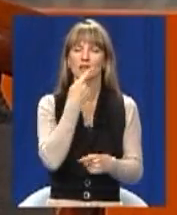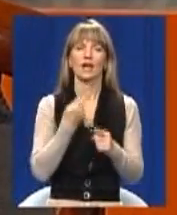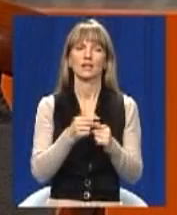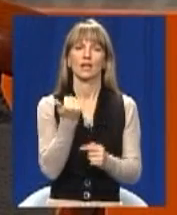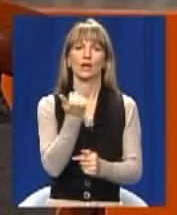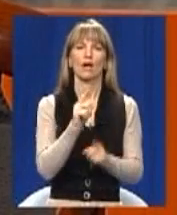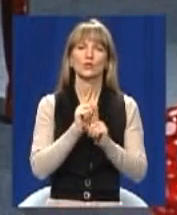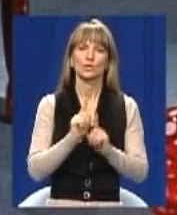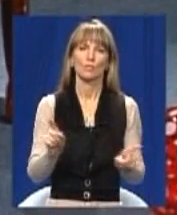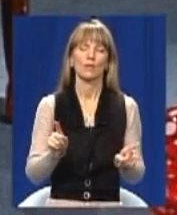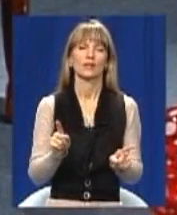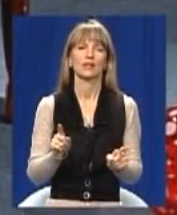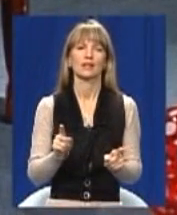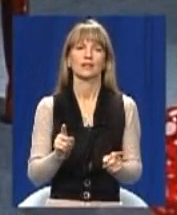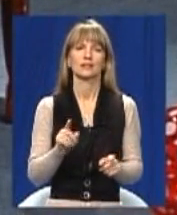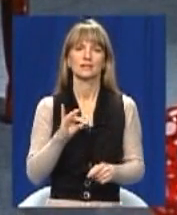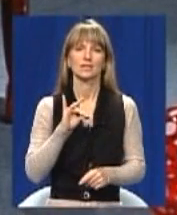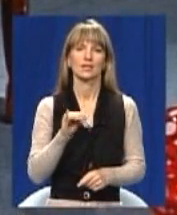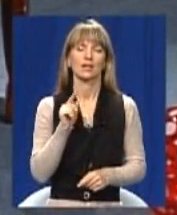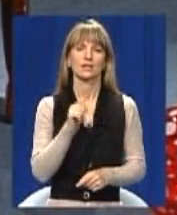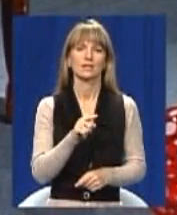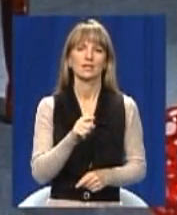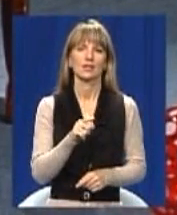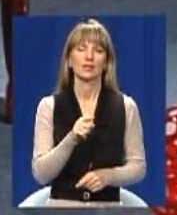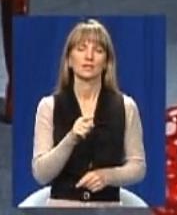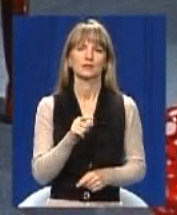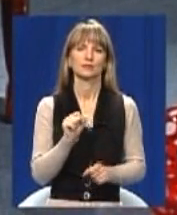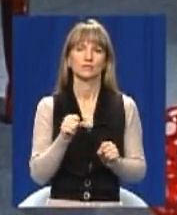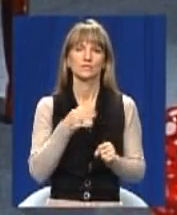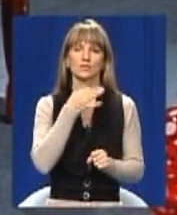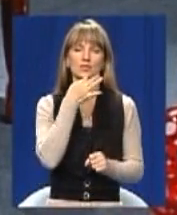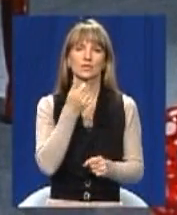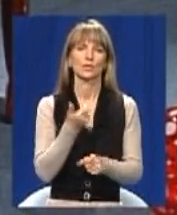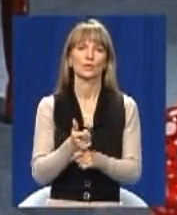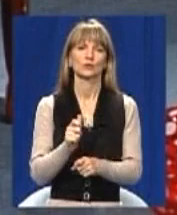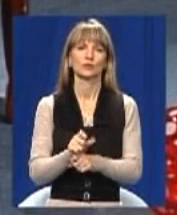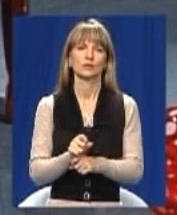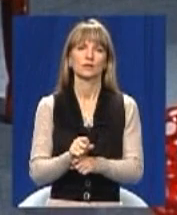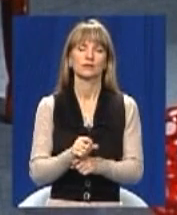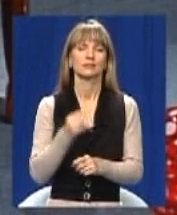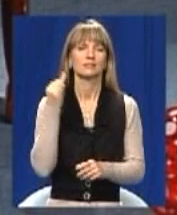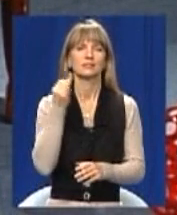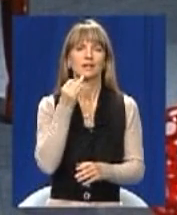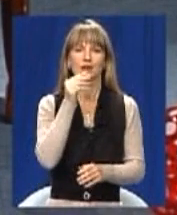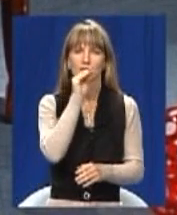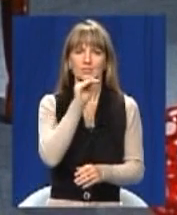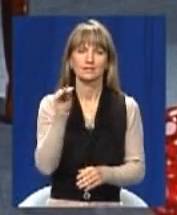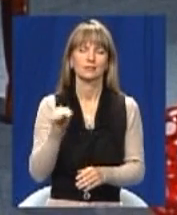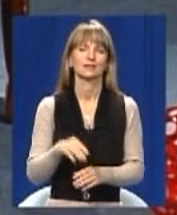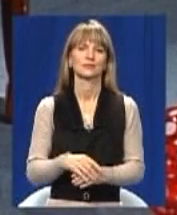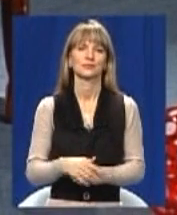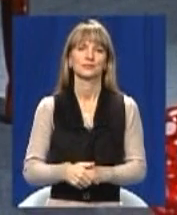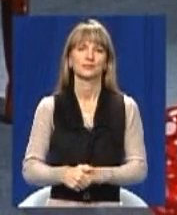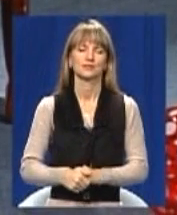особливість. Вона, можна так сказати, що дуже любопытные.